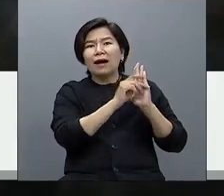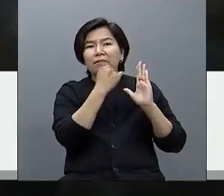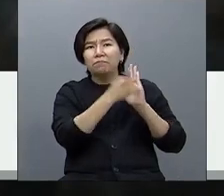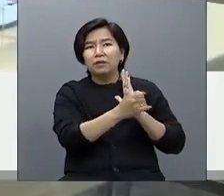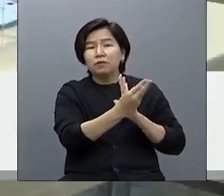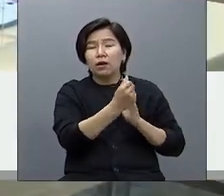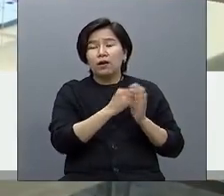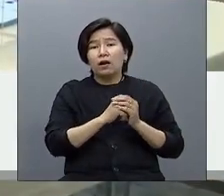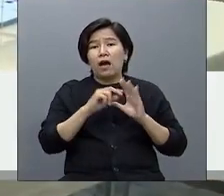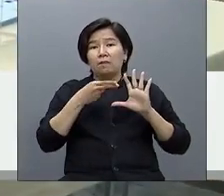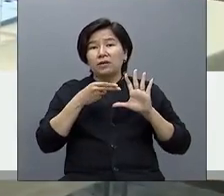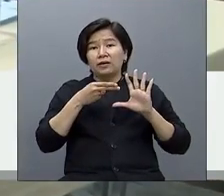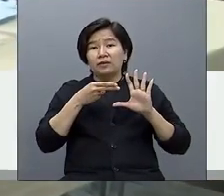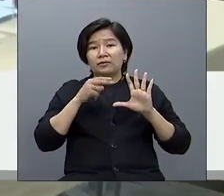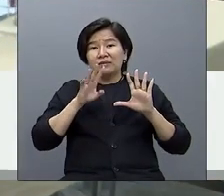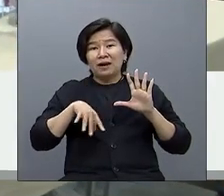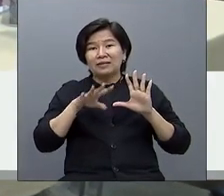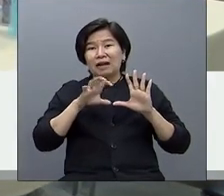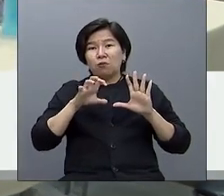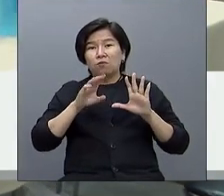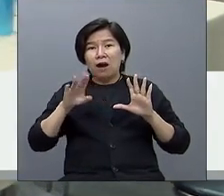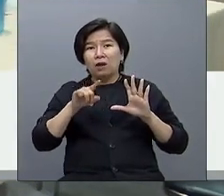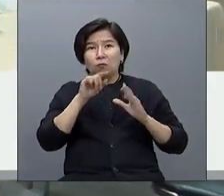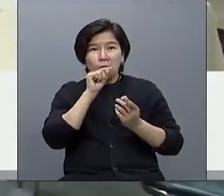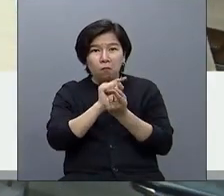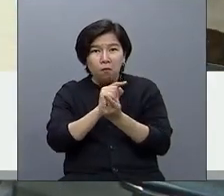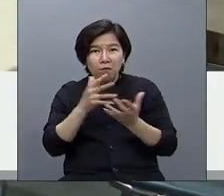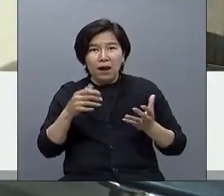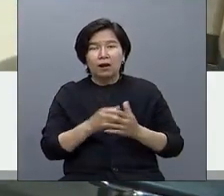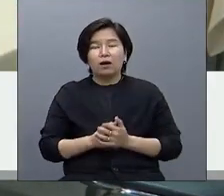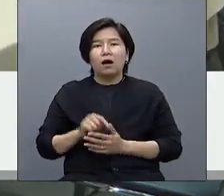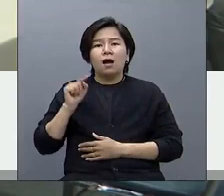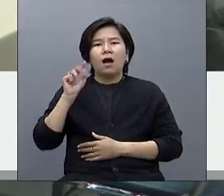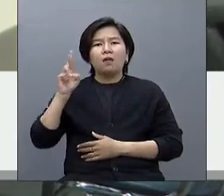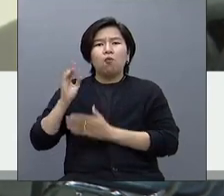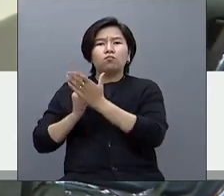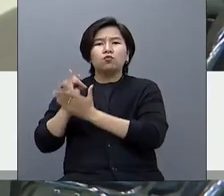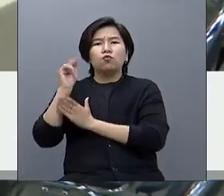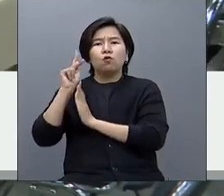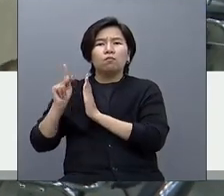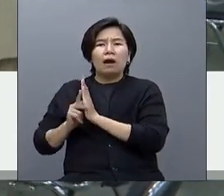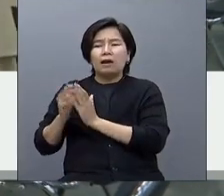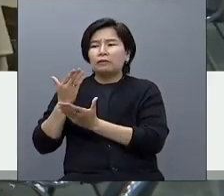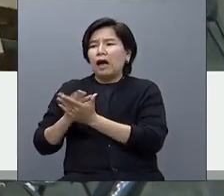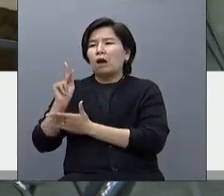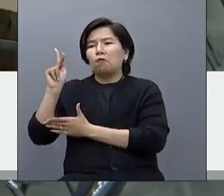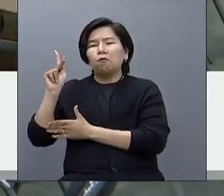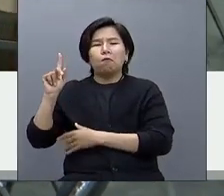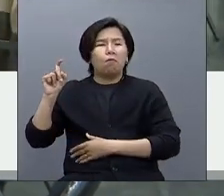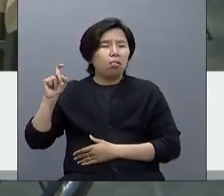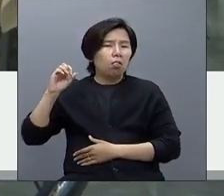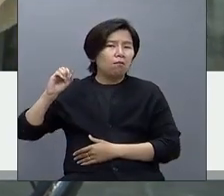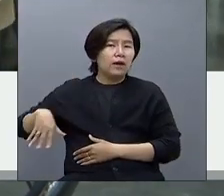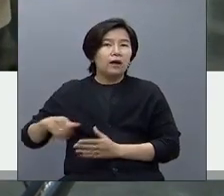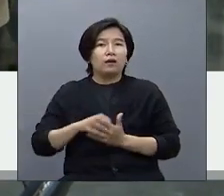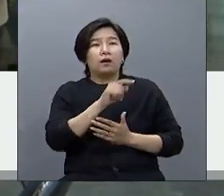54,300 บาทนะคะสาเหตุที่ต้องเป็นหนี้นอกระบบค่ะมาจากเข้าไม่ถึงเงินกู้ในระบบกู้นอกระบบเพราะว่าสะดวกได้เงินเร็วไม่ต้องมีห